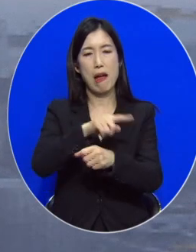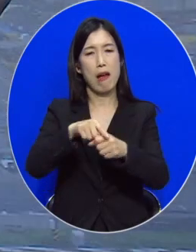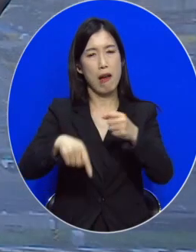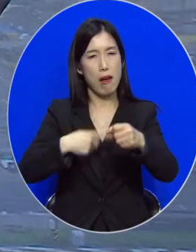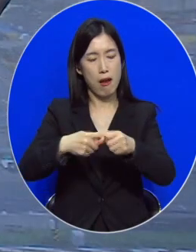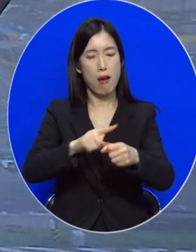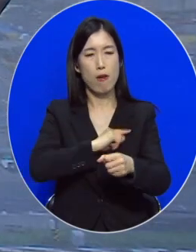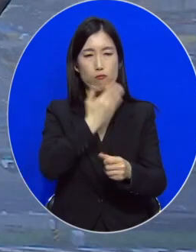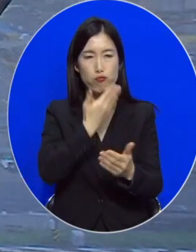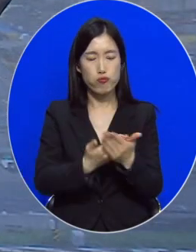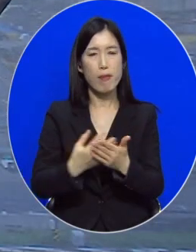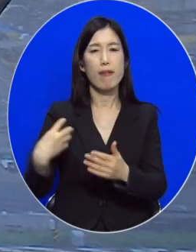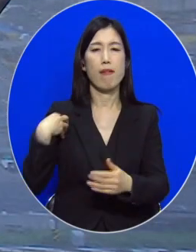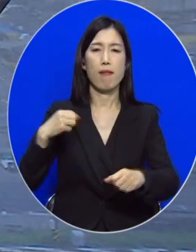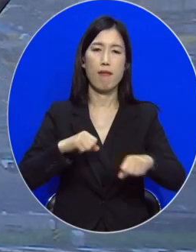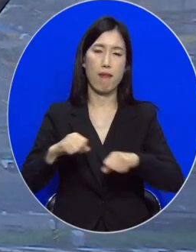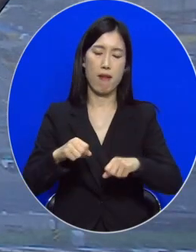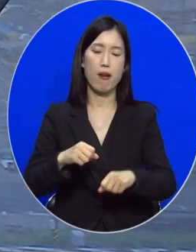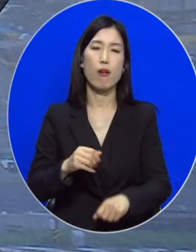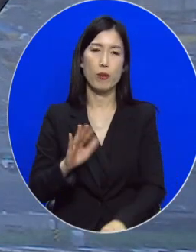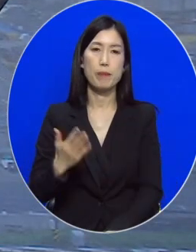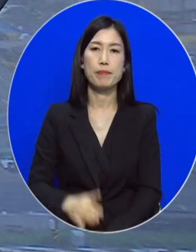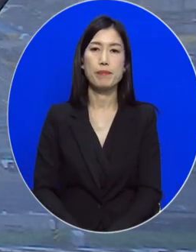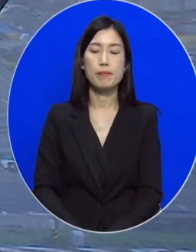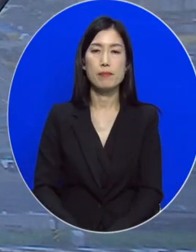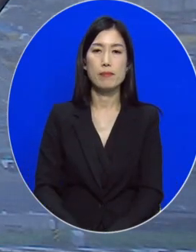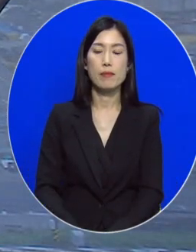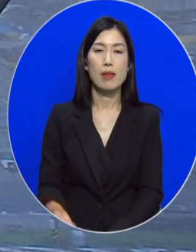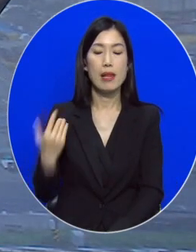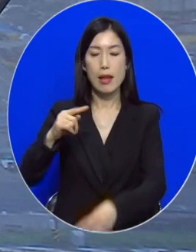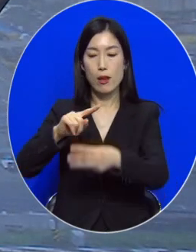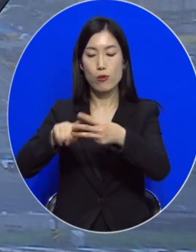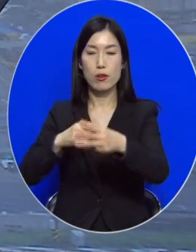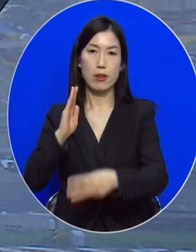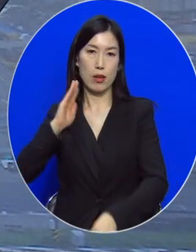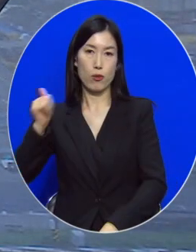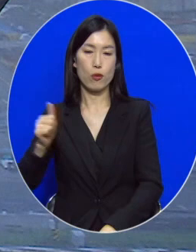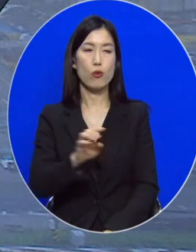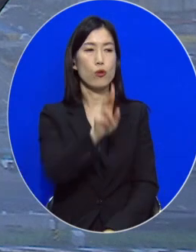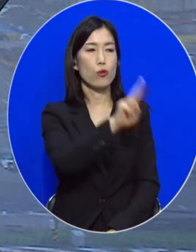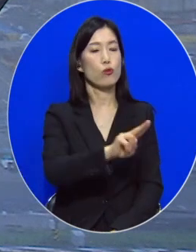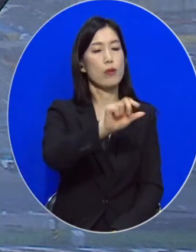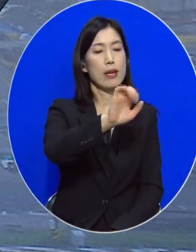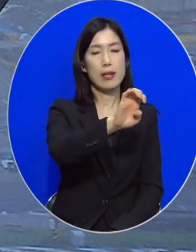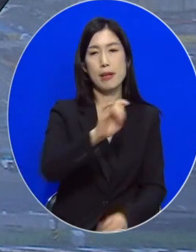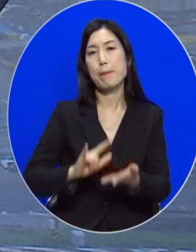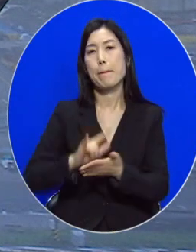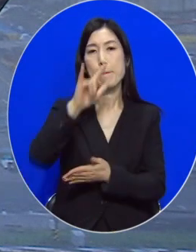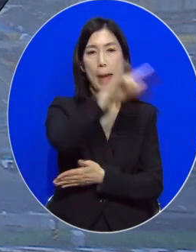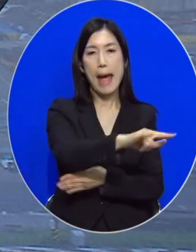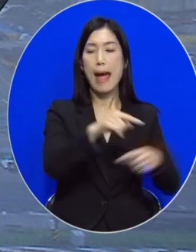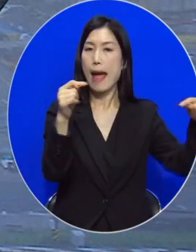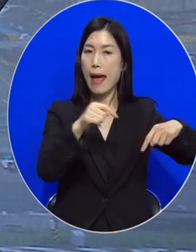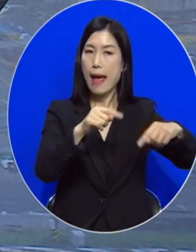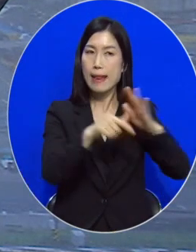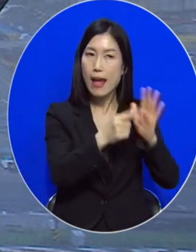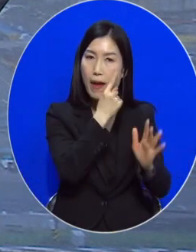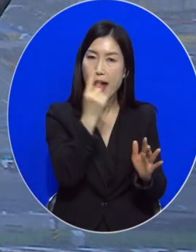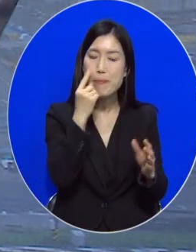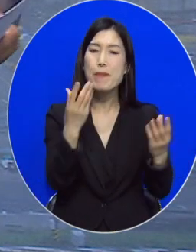된 겁니다 지난번 윤석열 대통령의 아랍에미리트 순방때도 확인이 됐듯이 정부는